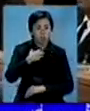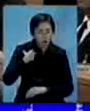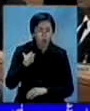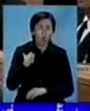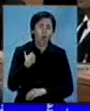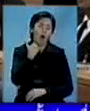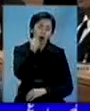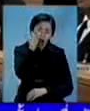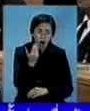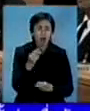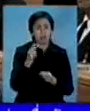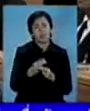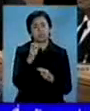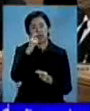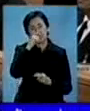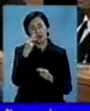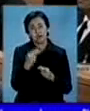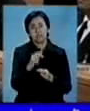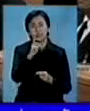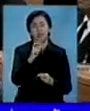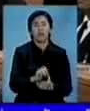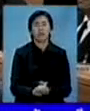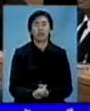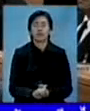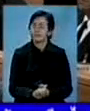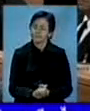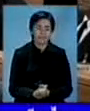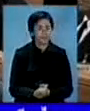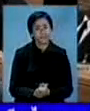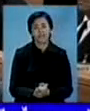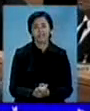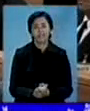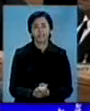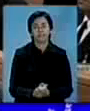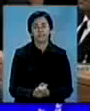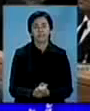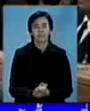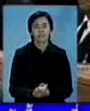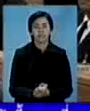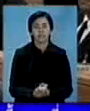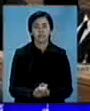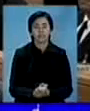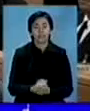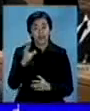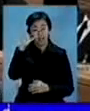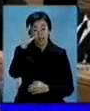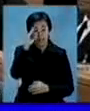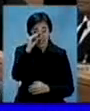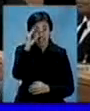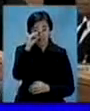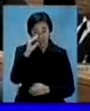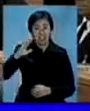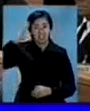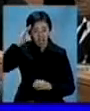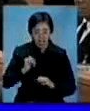เสียหายเกียรติภูมิของประเทศไทยหมดเลยท่านประธานครับท่านครับพอตอนค่ำเนี่ยทหารเข้าไปในวั